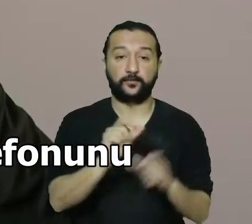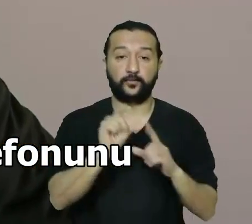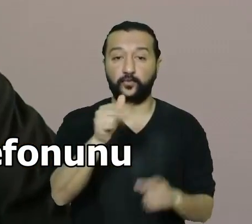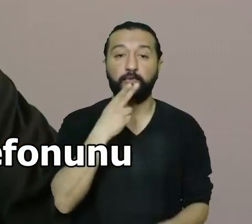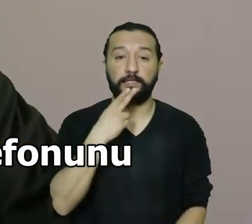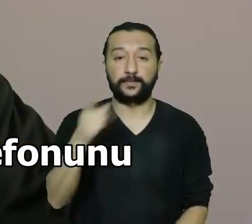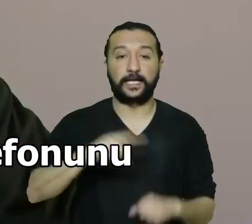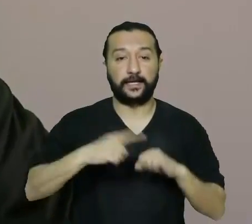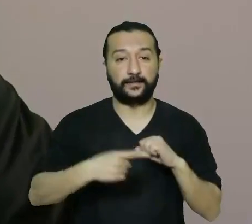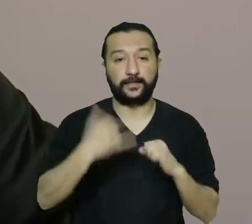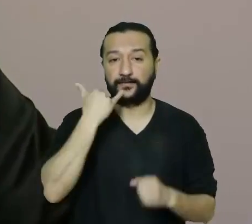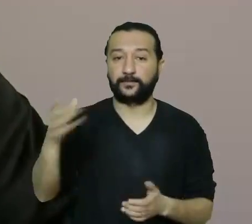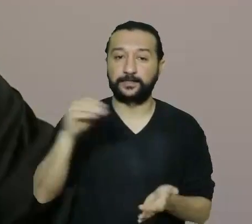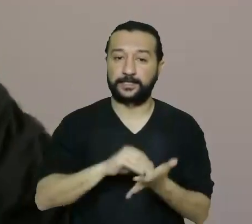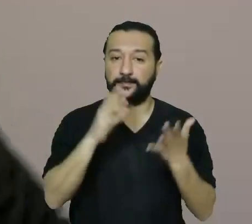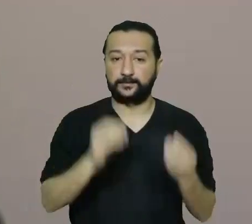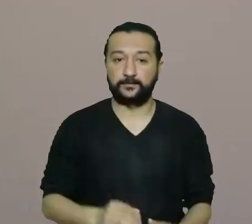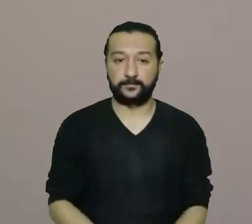Hanım'ın telefonunu haftaya alırız.